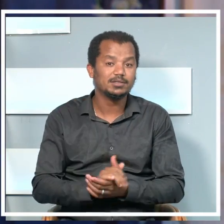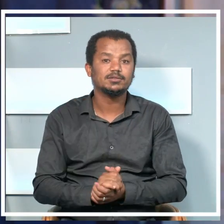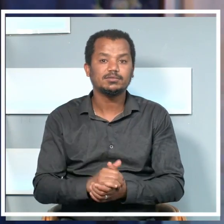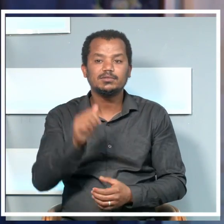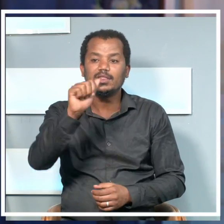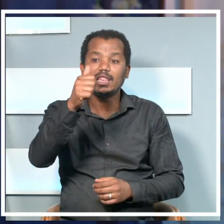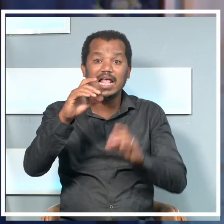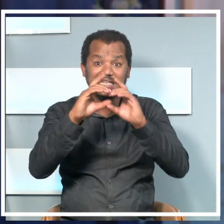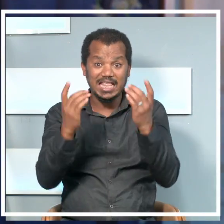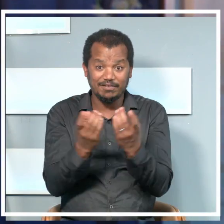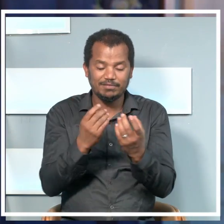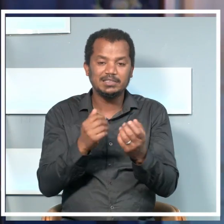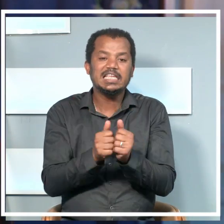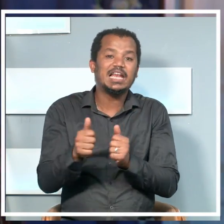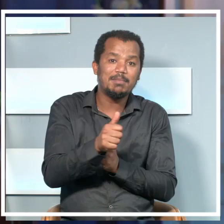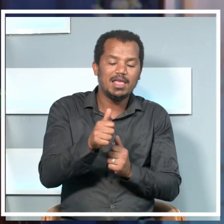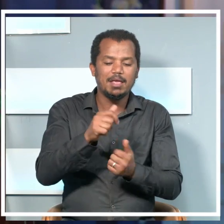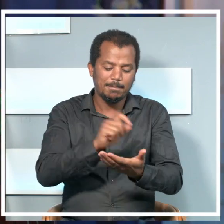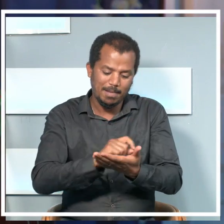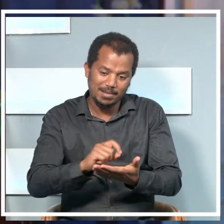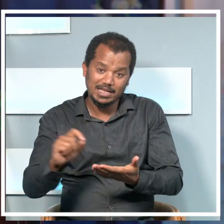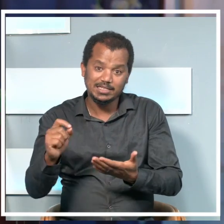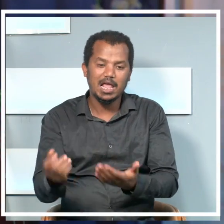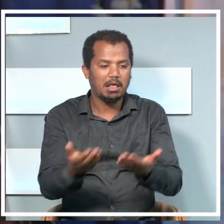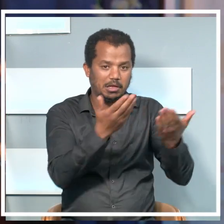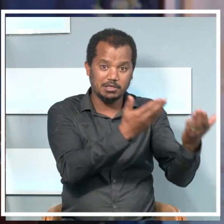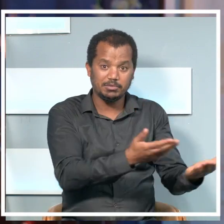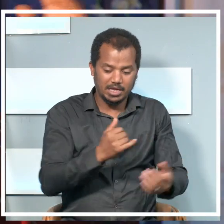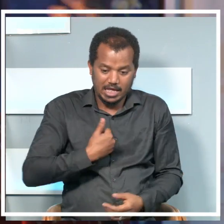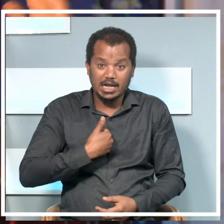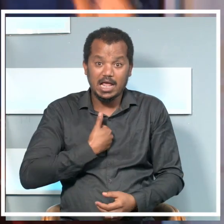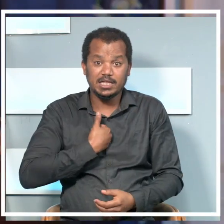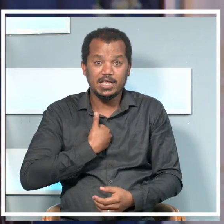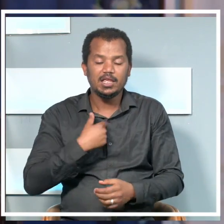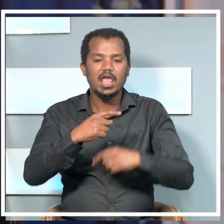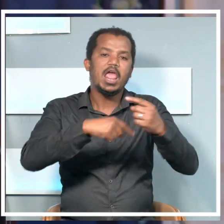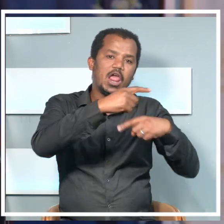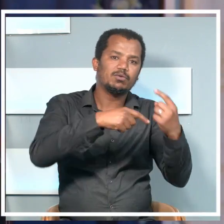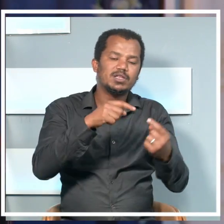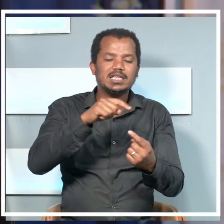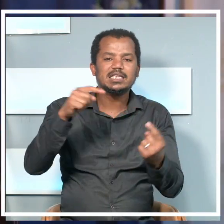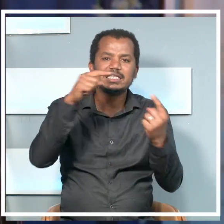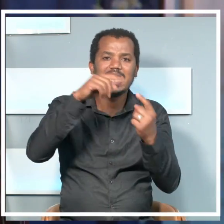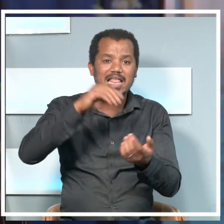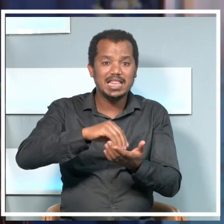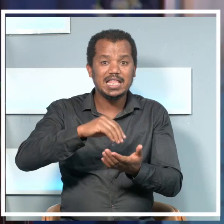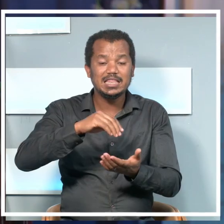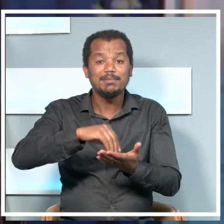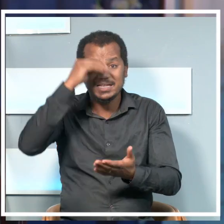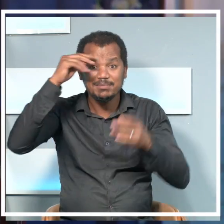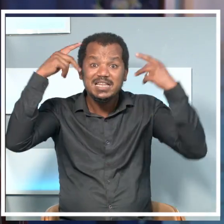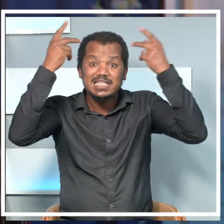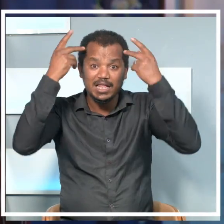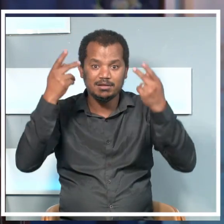ስለነበረ 10ኛ ክፍል ላይ ቀድሜ ማመልከቻ አስገብቼ ፕሮሰስ አድርጌ ራሴ ሄድኩኝ እስከ ትምህርት ሚኒስቴር